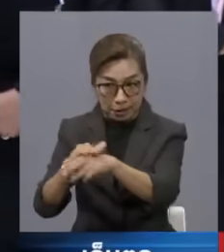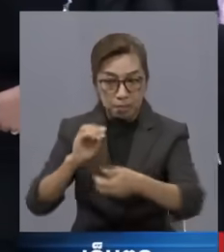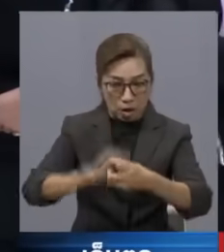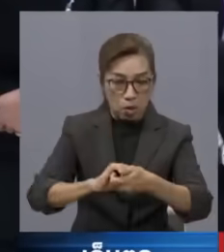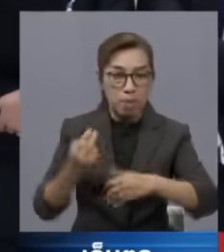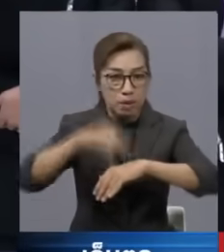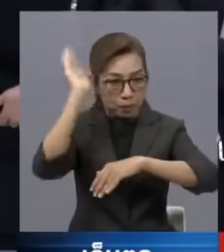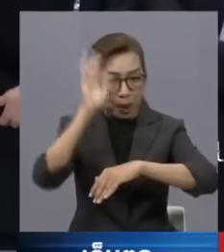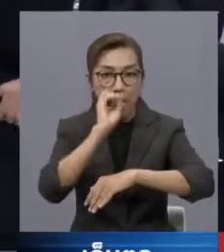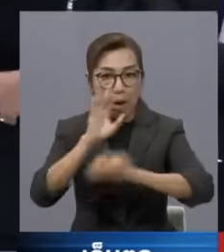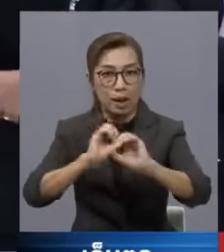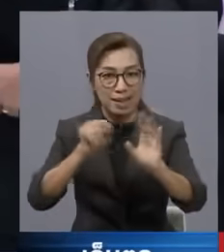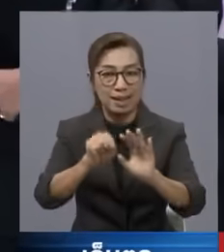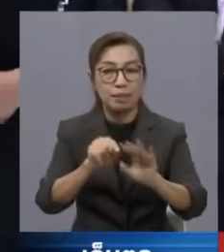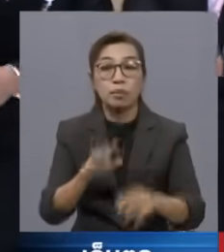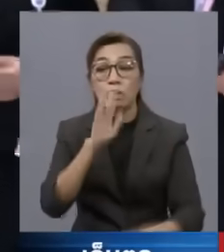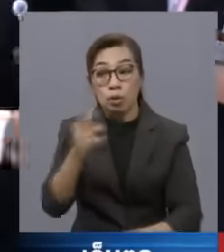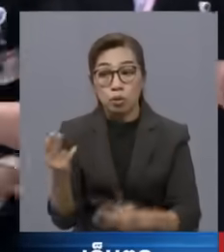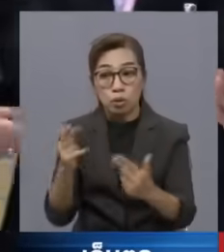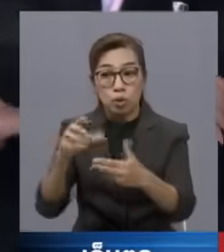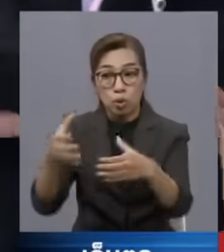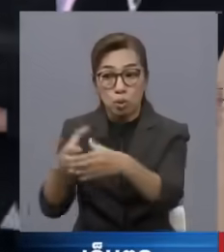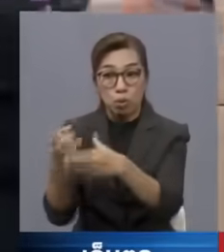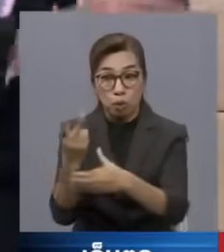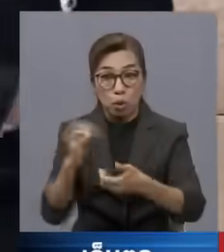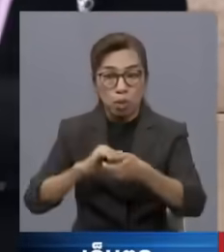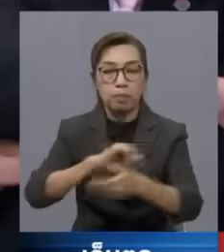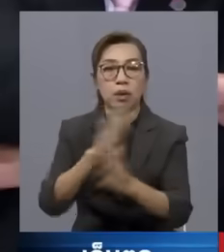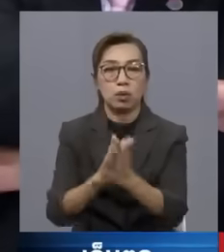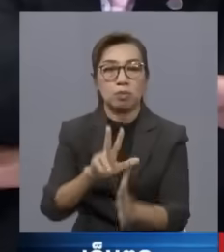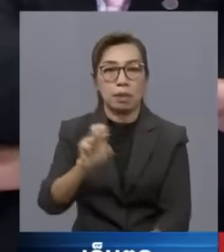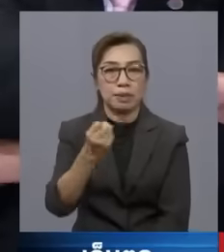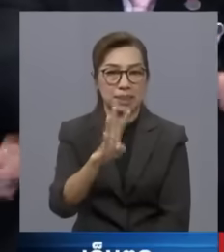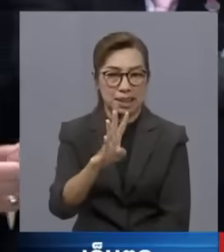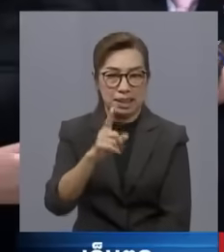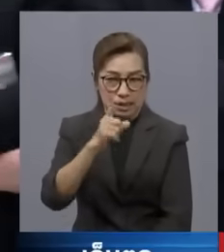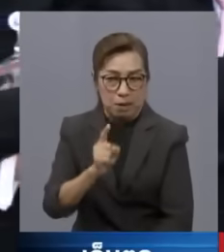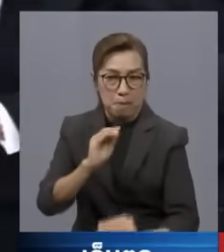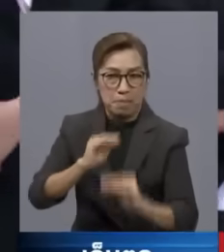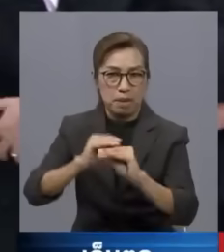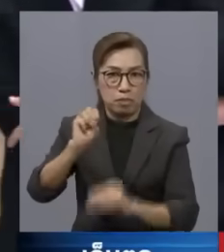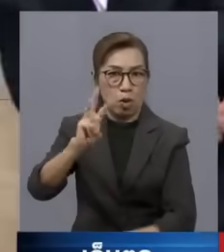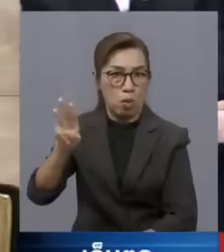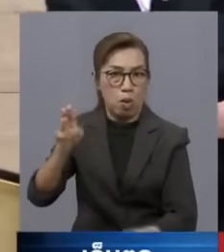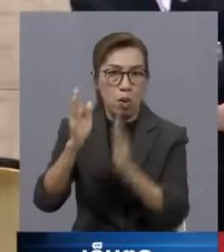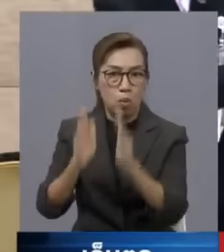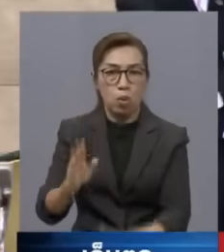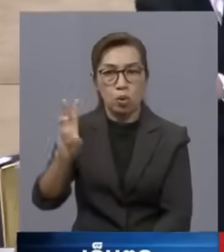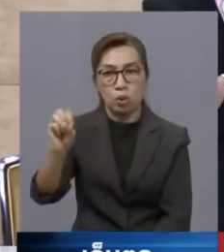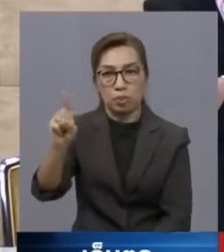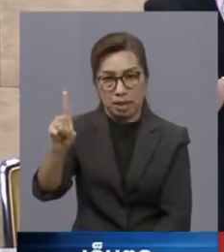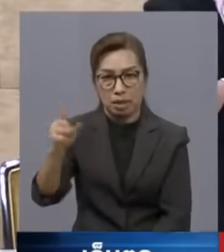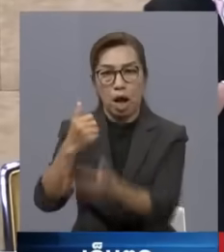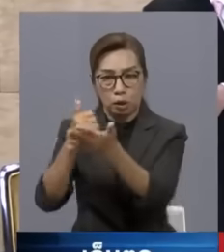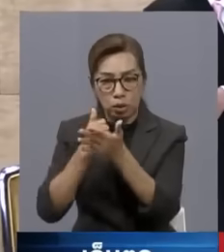จะทำให้พรรคร่วมของเพื่อไทยก็จะมี 314เสียงต้องการเสียงจากสวอีกอย่างน้อย 601ซึ่ง